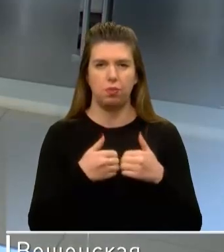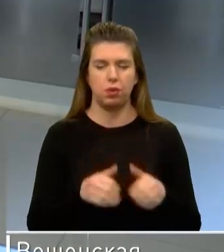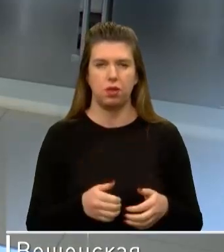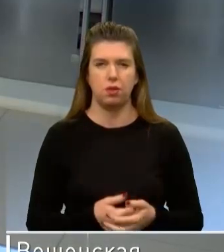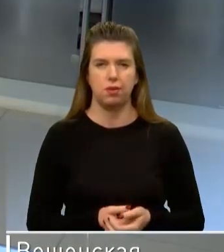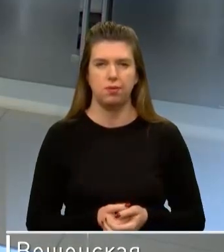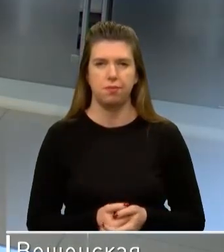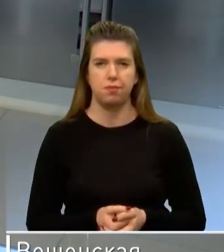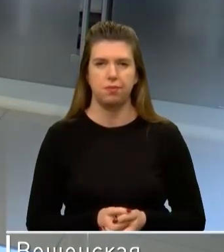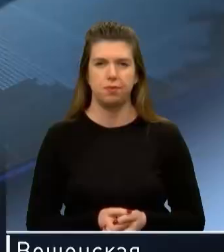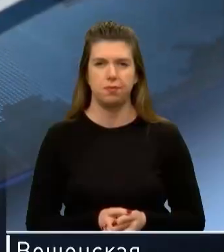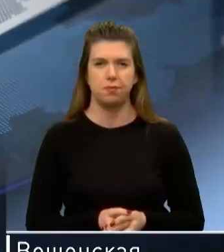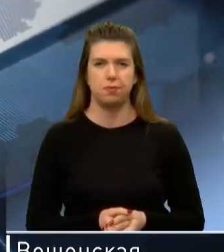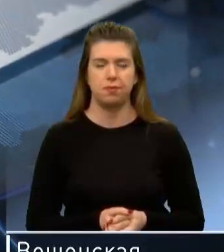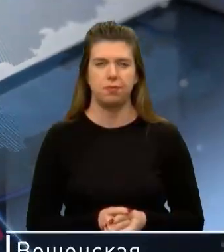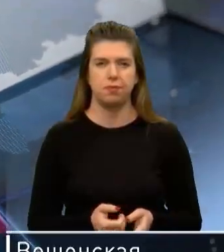кошелевой смотрите в